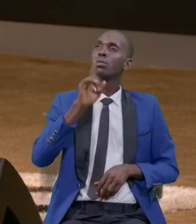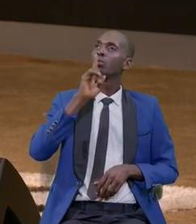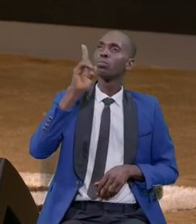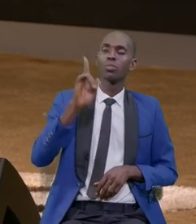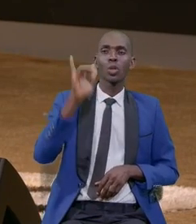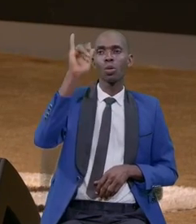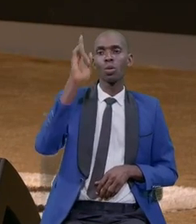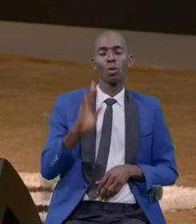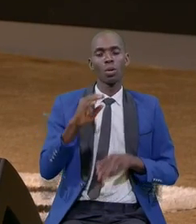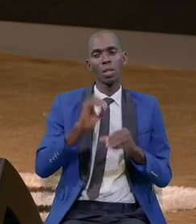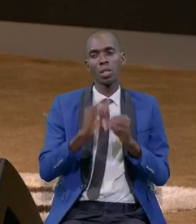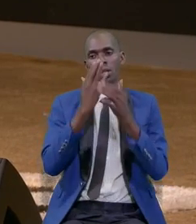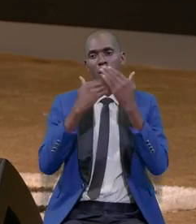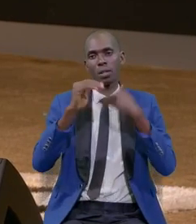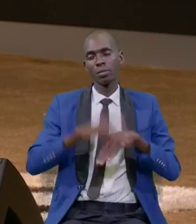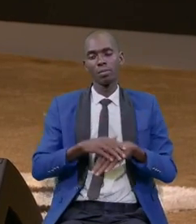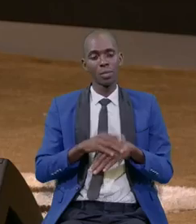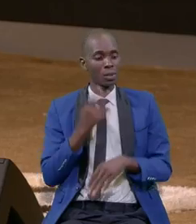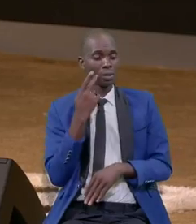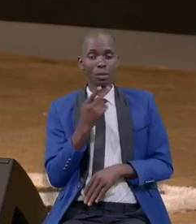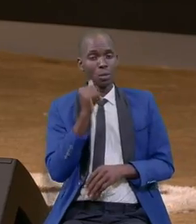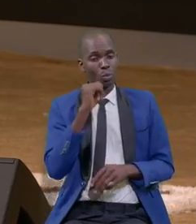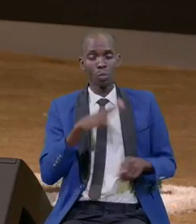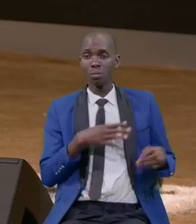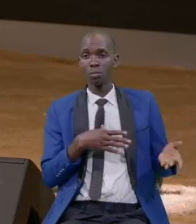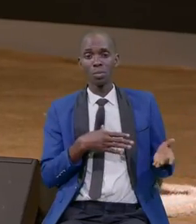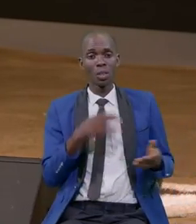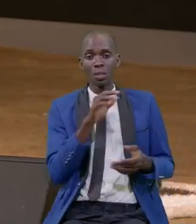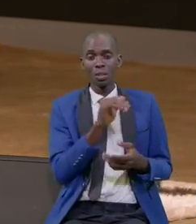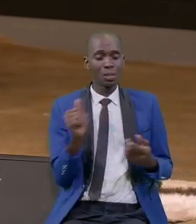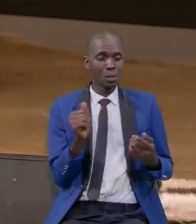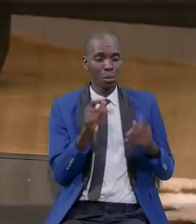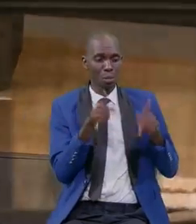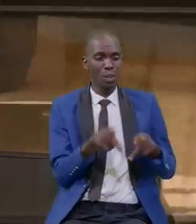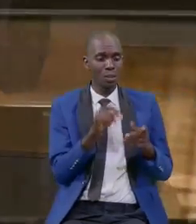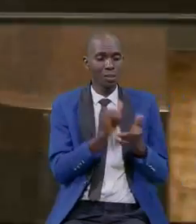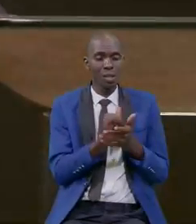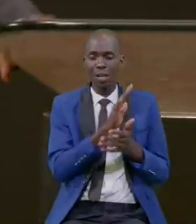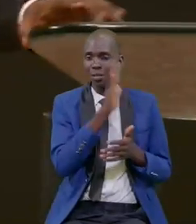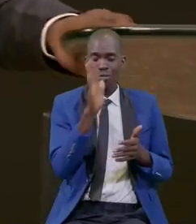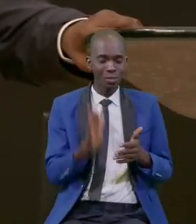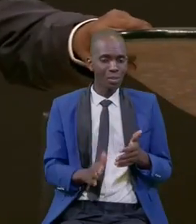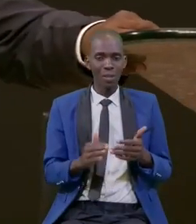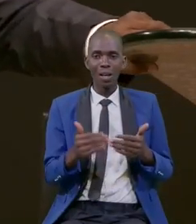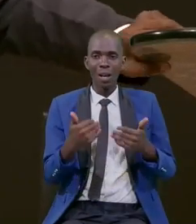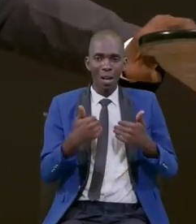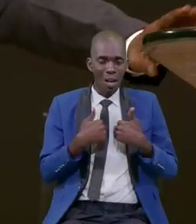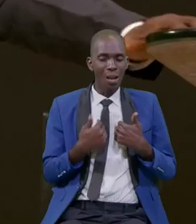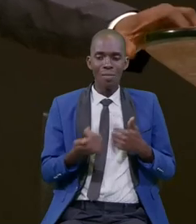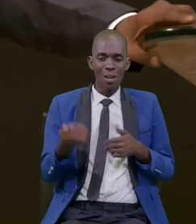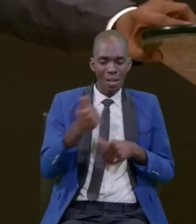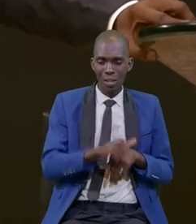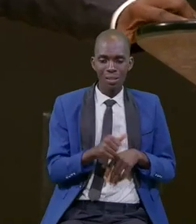Car c'est l'Éternel votre Dieu qui est Dieu en haut, dans les cieux et en bas sur la terre. Regardez. Un